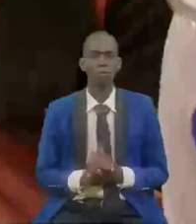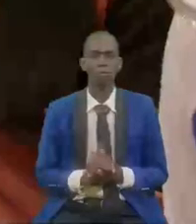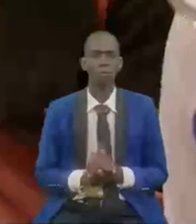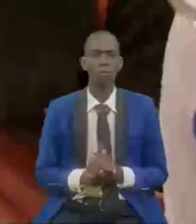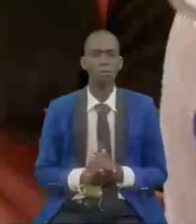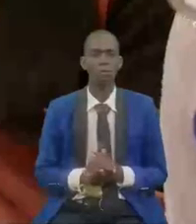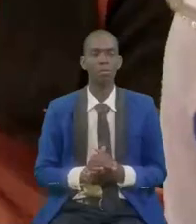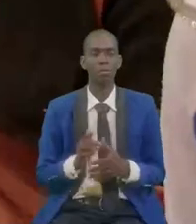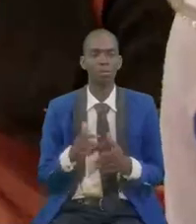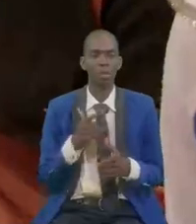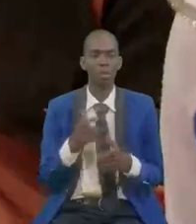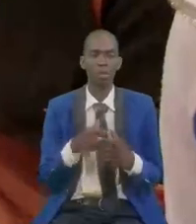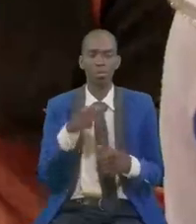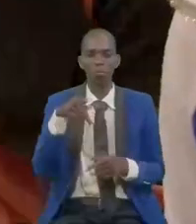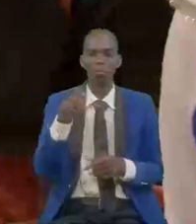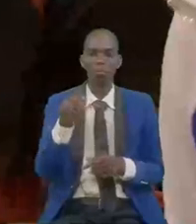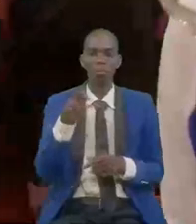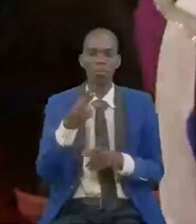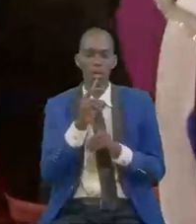Pierre leur dit,